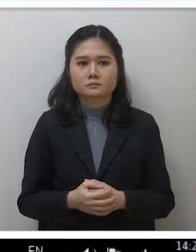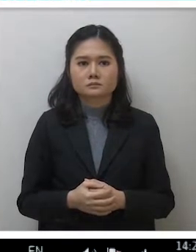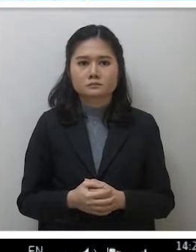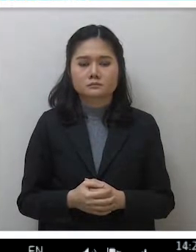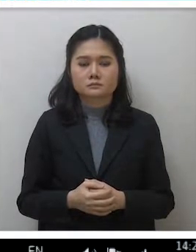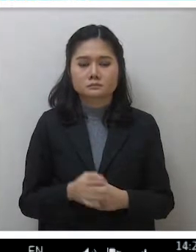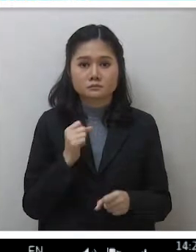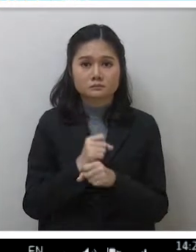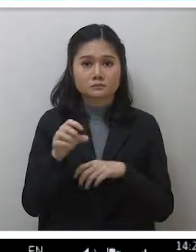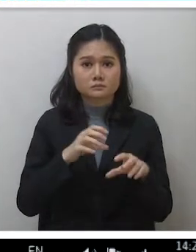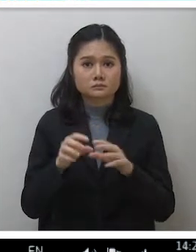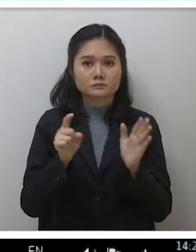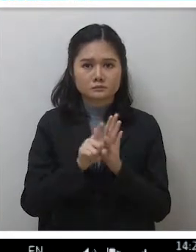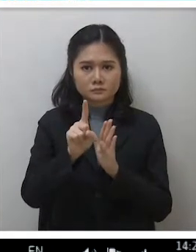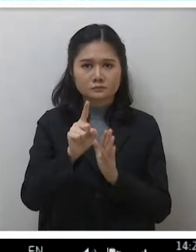ในนี่ทีเดียวเลย